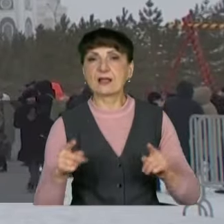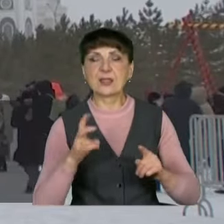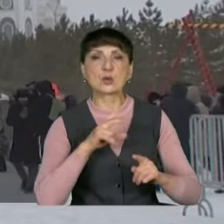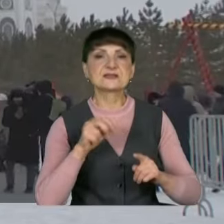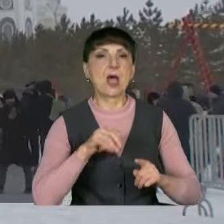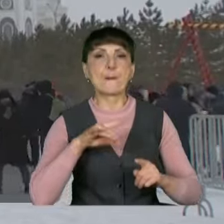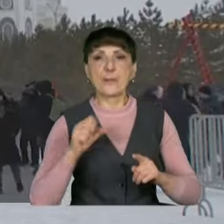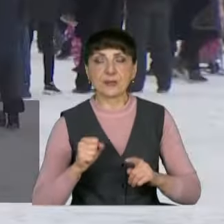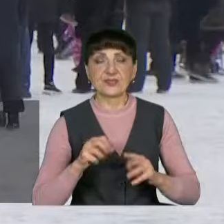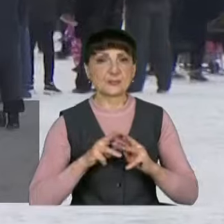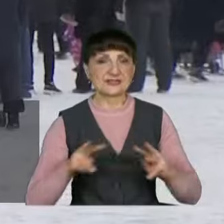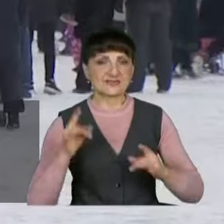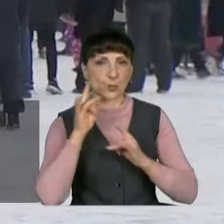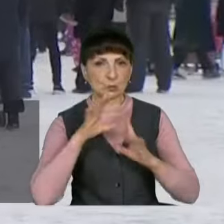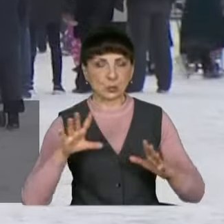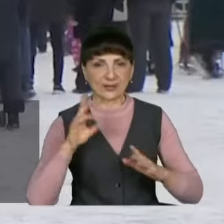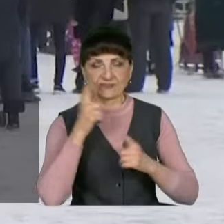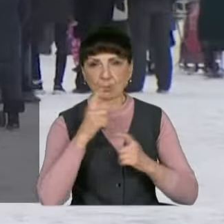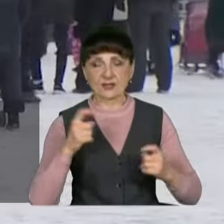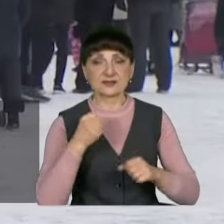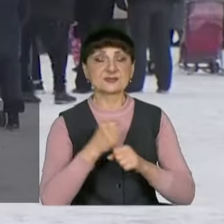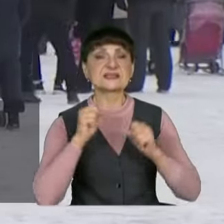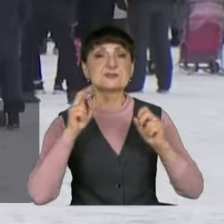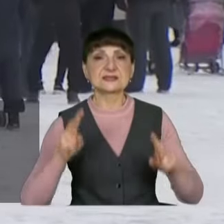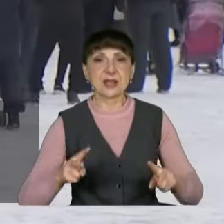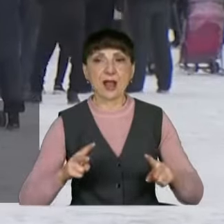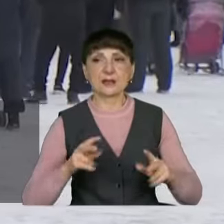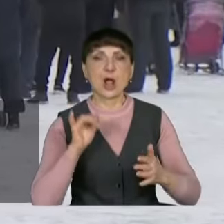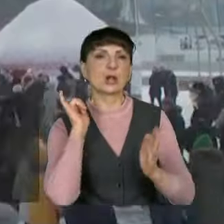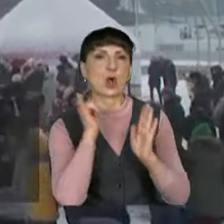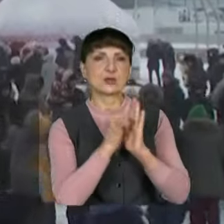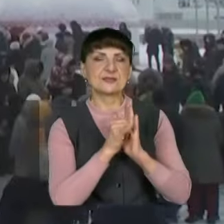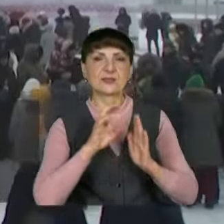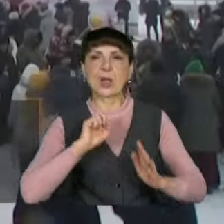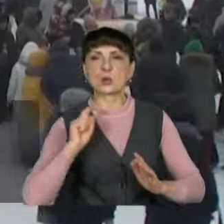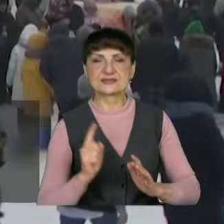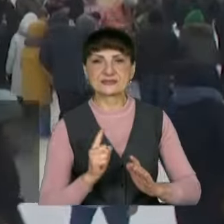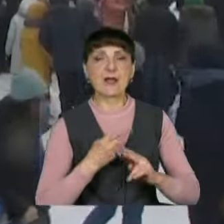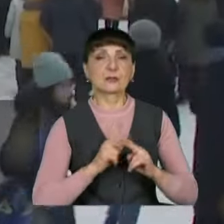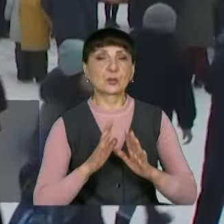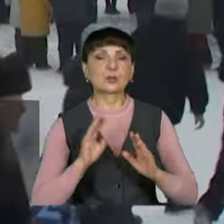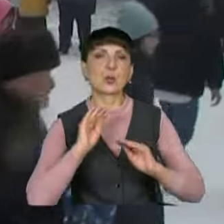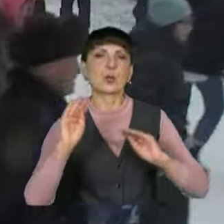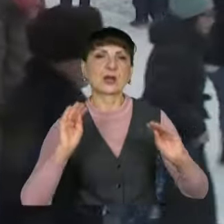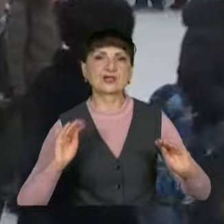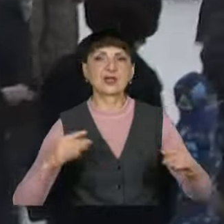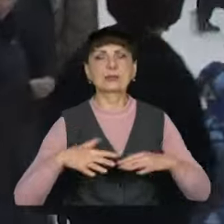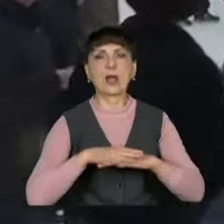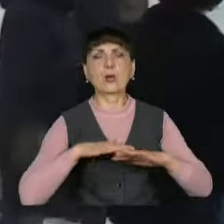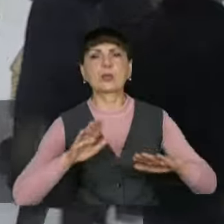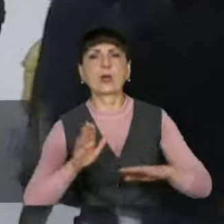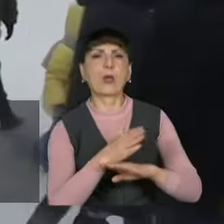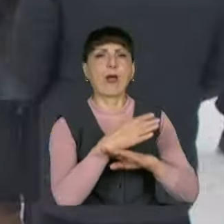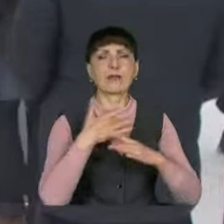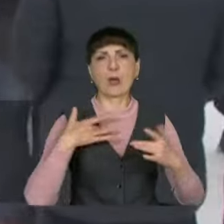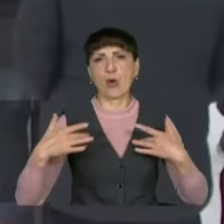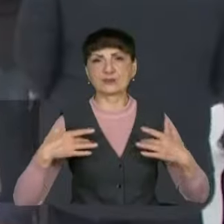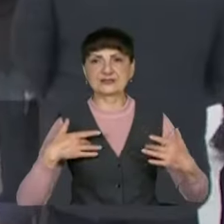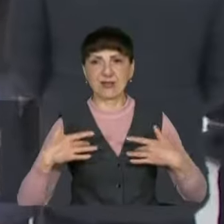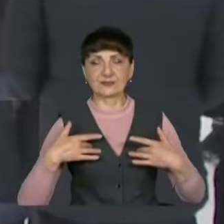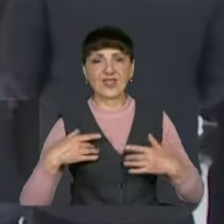В Министерстве культуры и информации разработали специальный логотип Наурыза, который будет украшать народные гуляния и концерты.